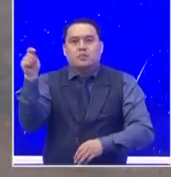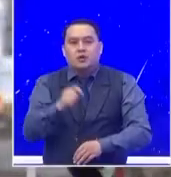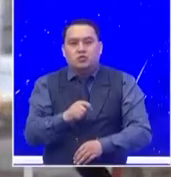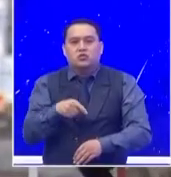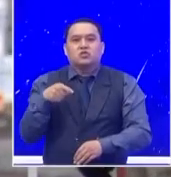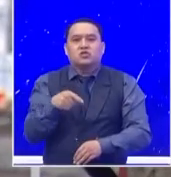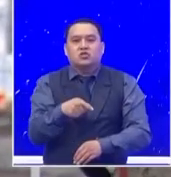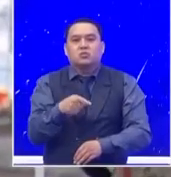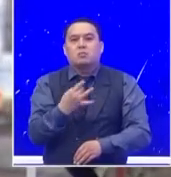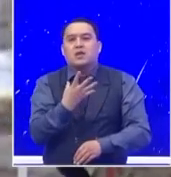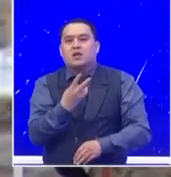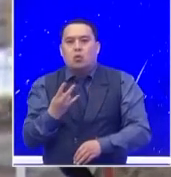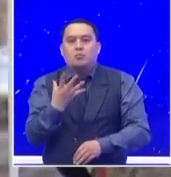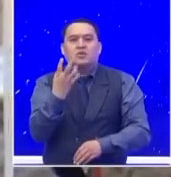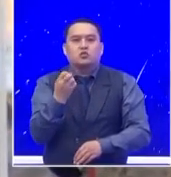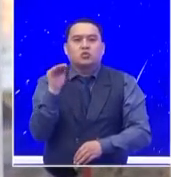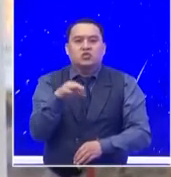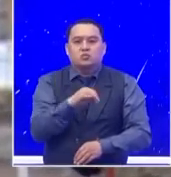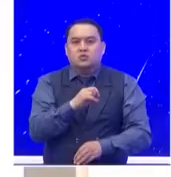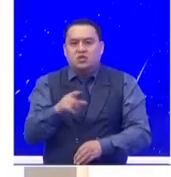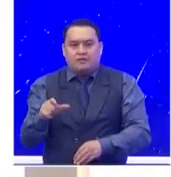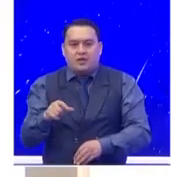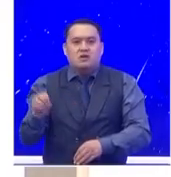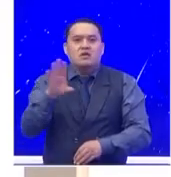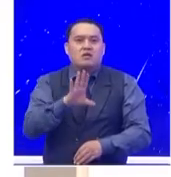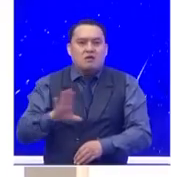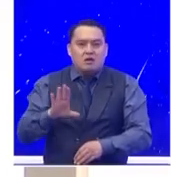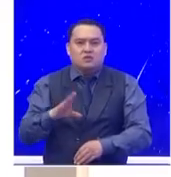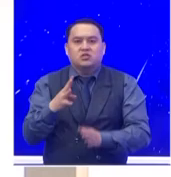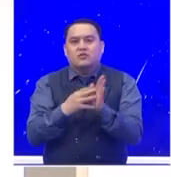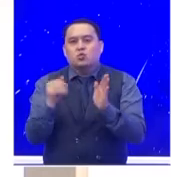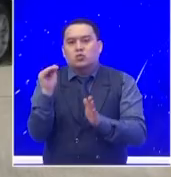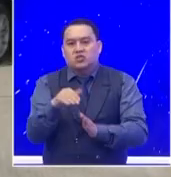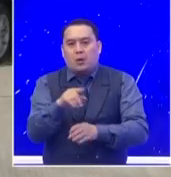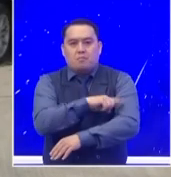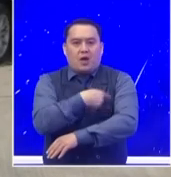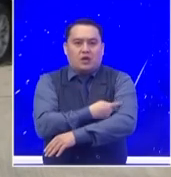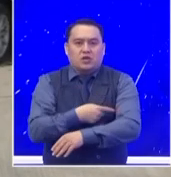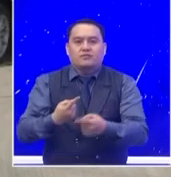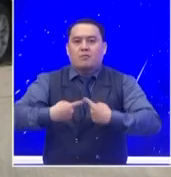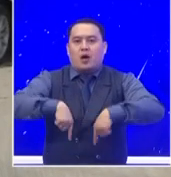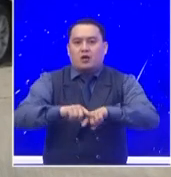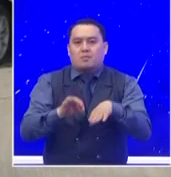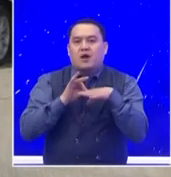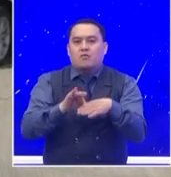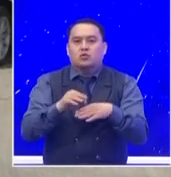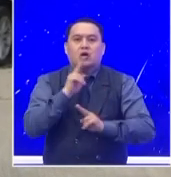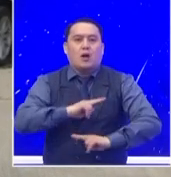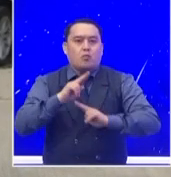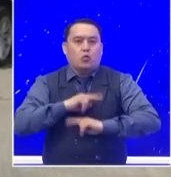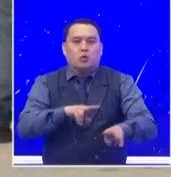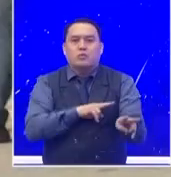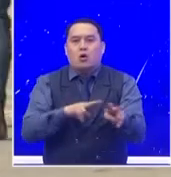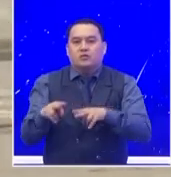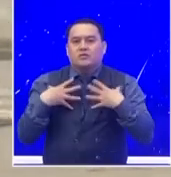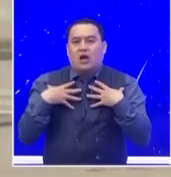более 1,5 миллиона человек, в том числе из стран ЕАЭС – 900 тысяч. Медицинскими организациями проводится работа по